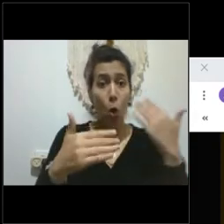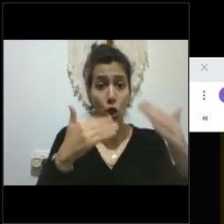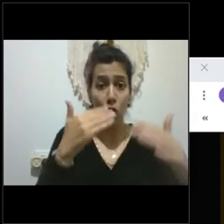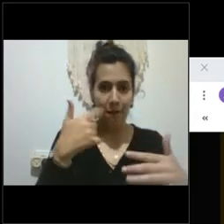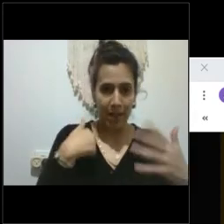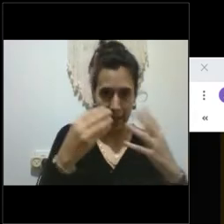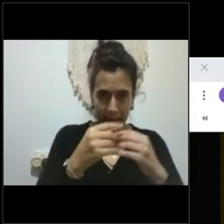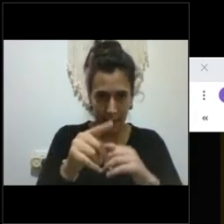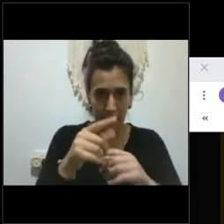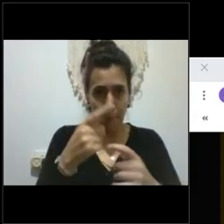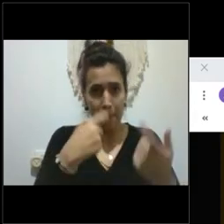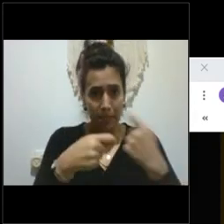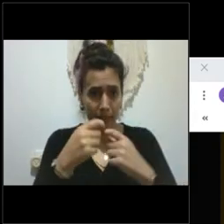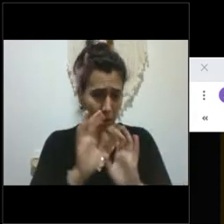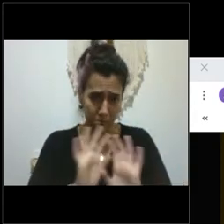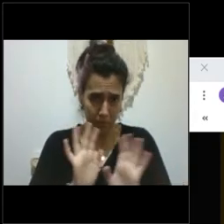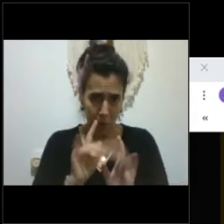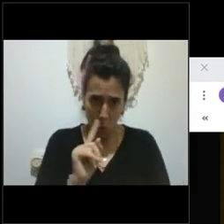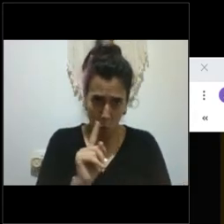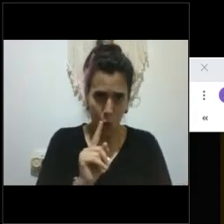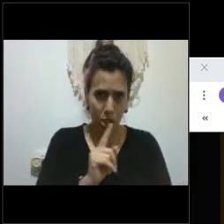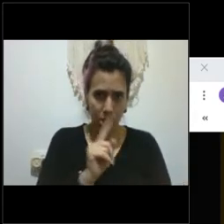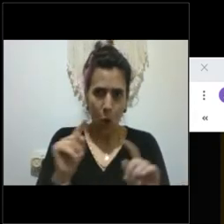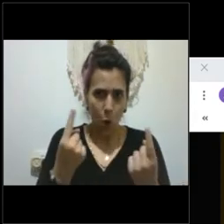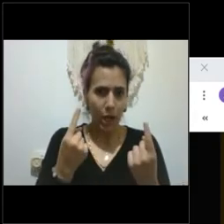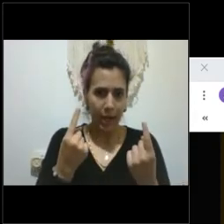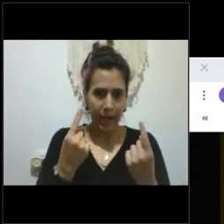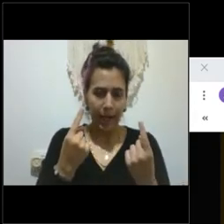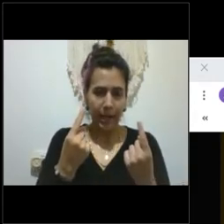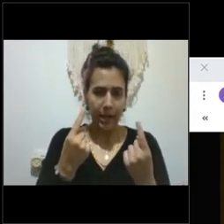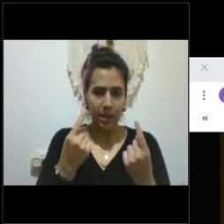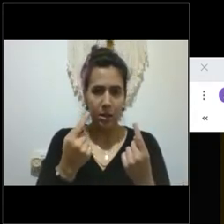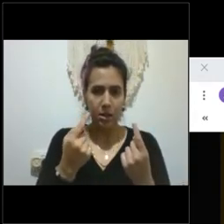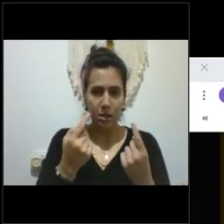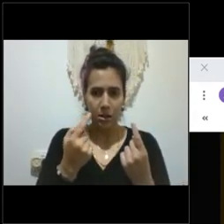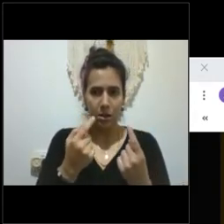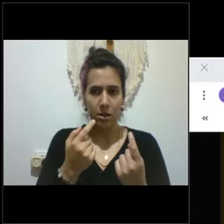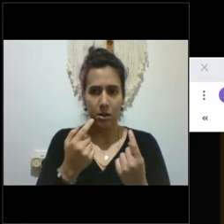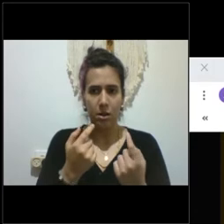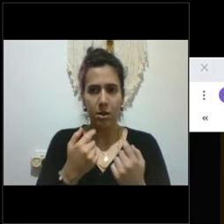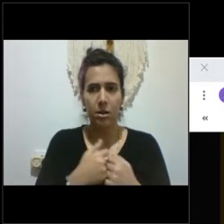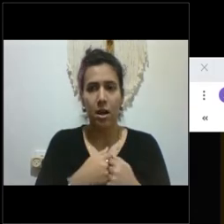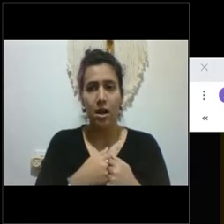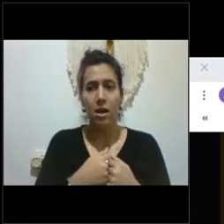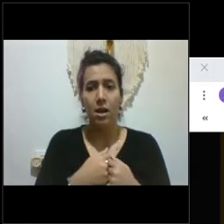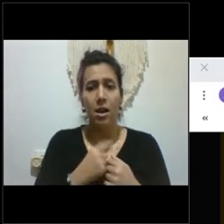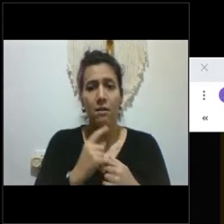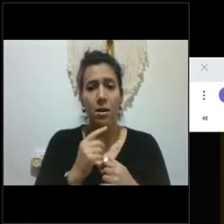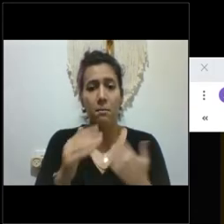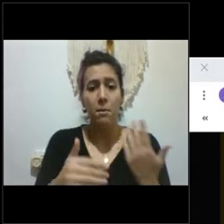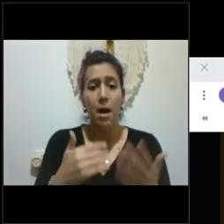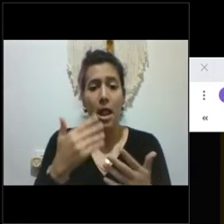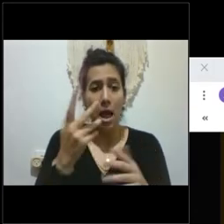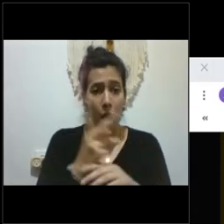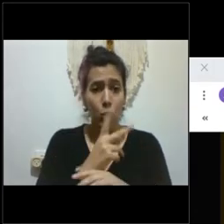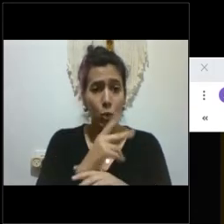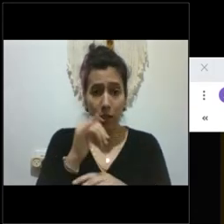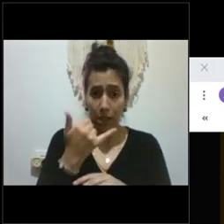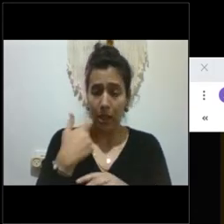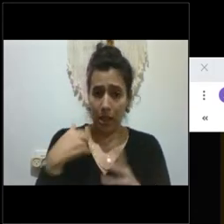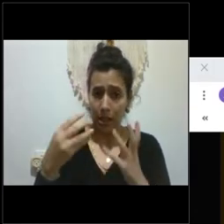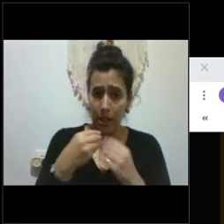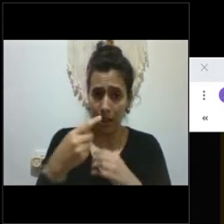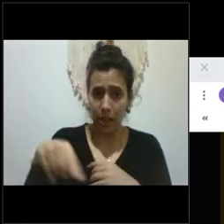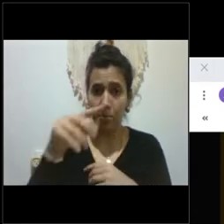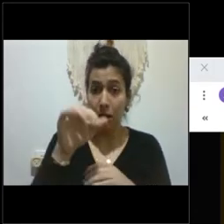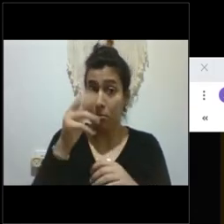לא. זה לא מה שיקרה בשלב האחר, במהלך הקורס כן, אם יש לכם עסקאות במהלך